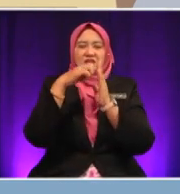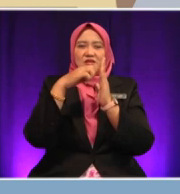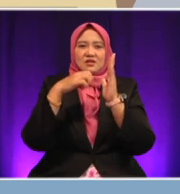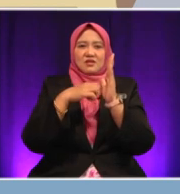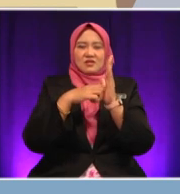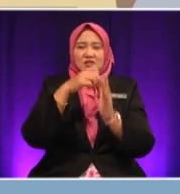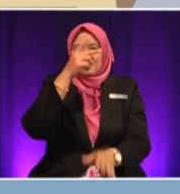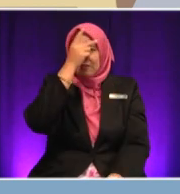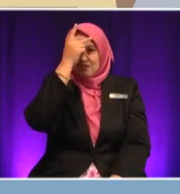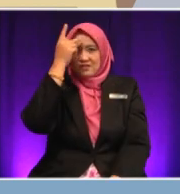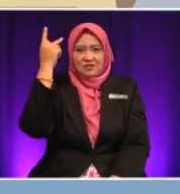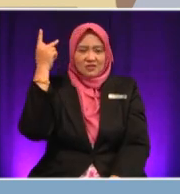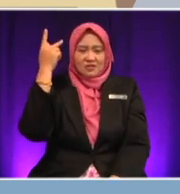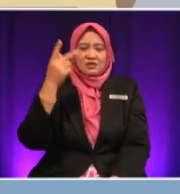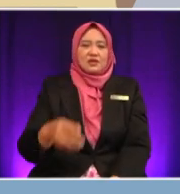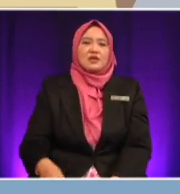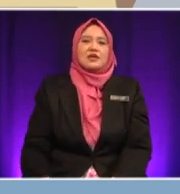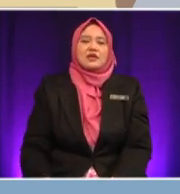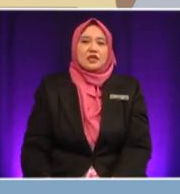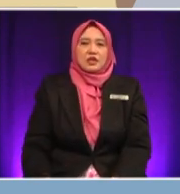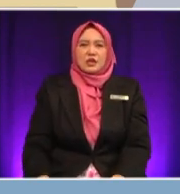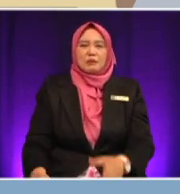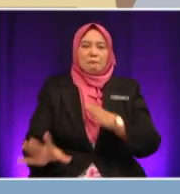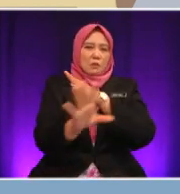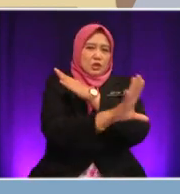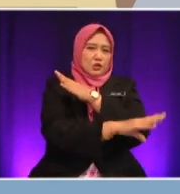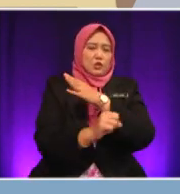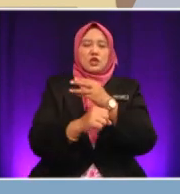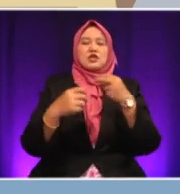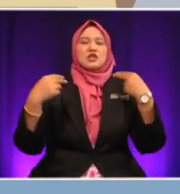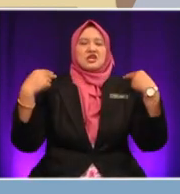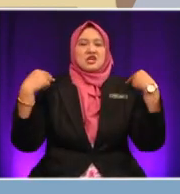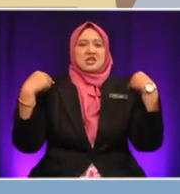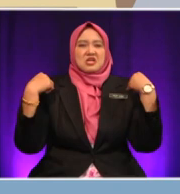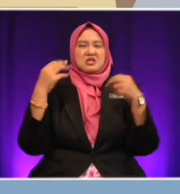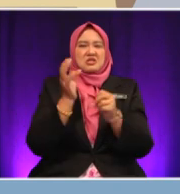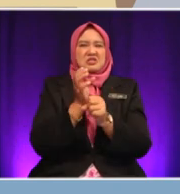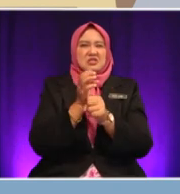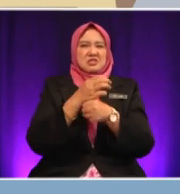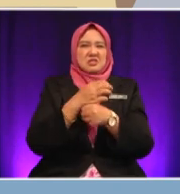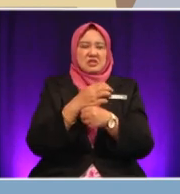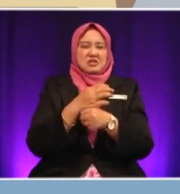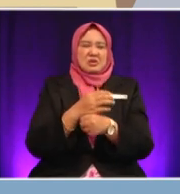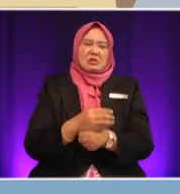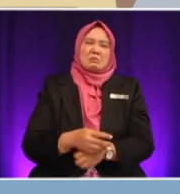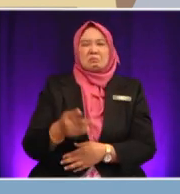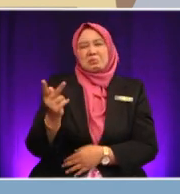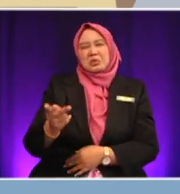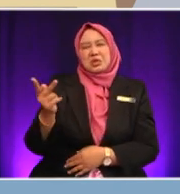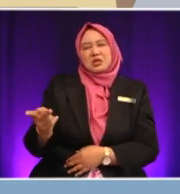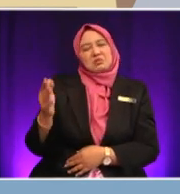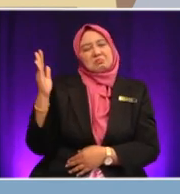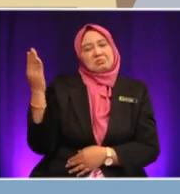salah satu peta dari Norman Oke mewujudkan masyarakat yang tidak beritikal maka kita tadi yaitu